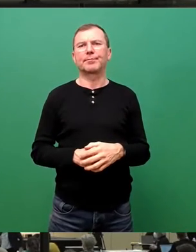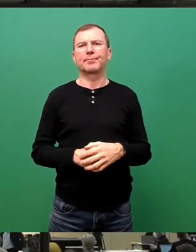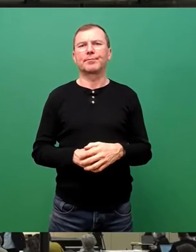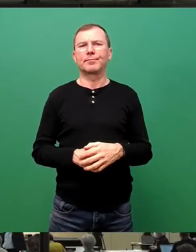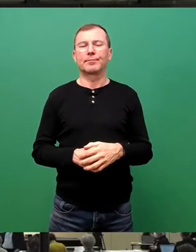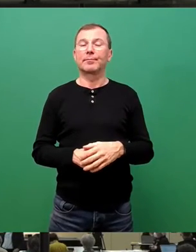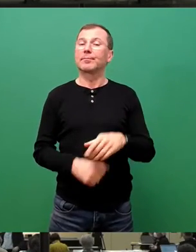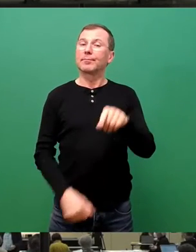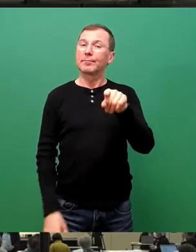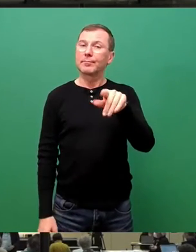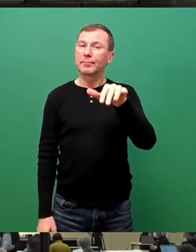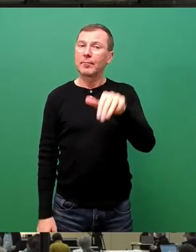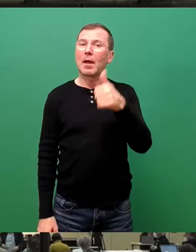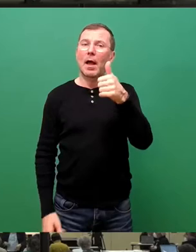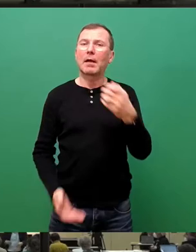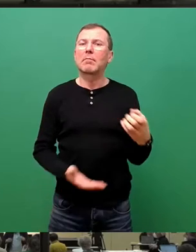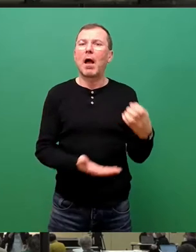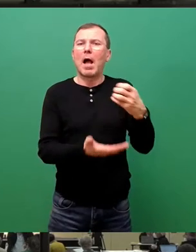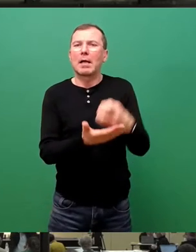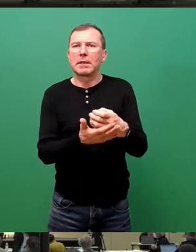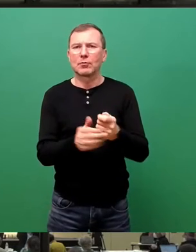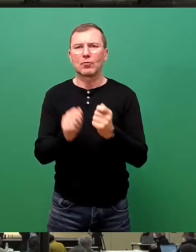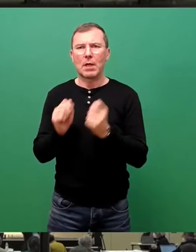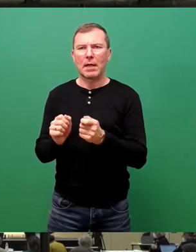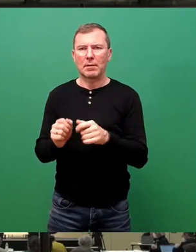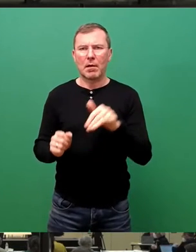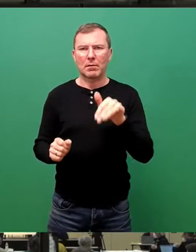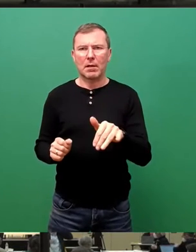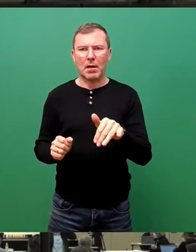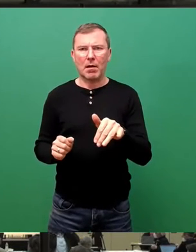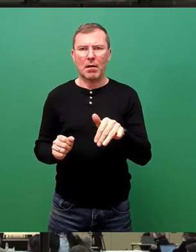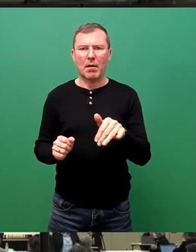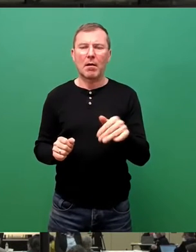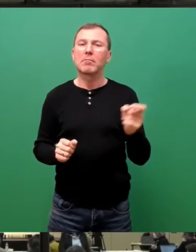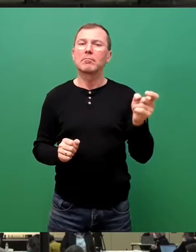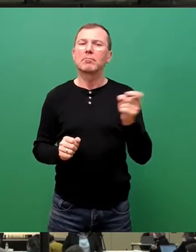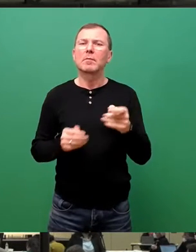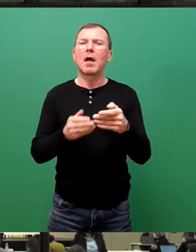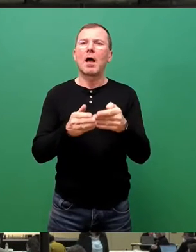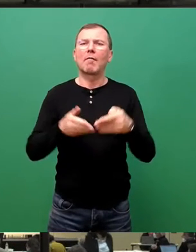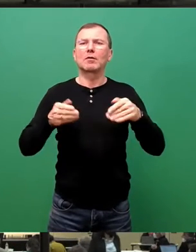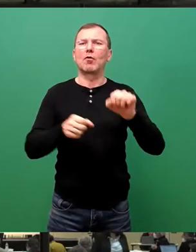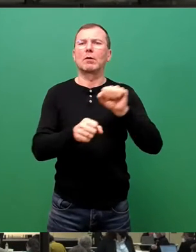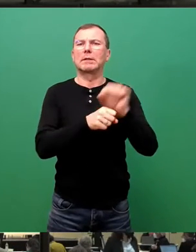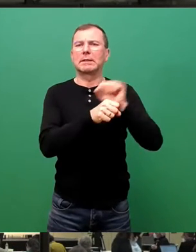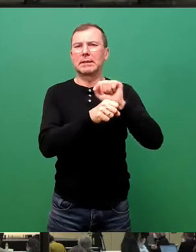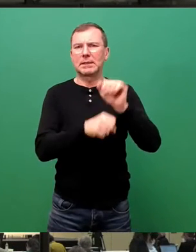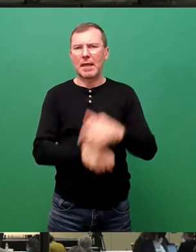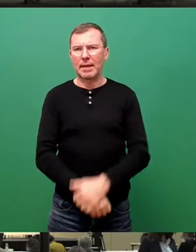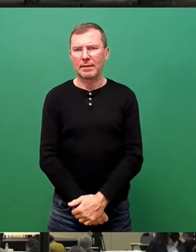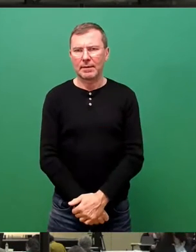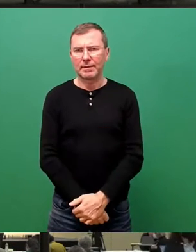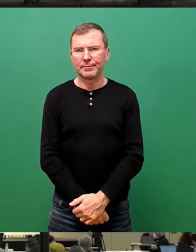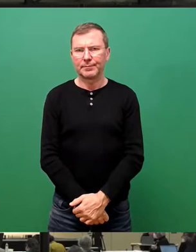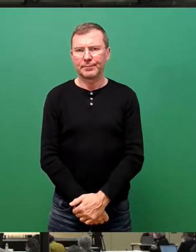mir ein Ersetzungsantrag der Fraktion Dissidenten vor,